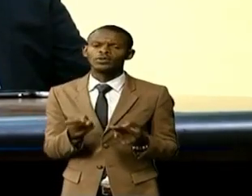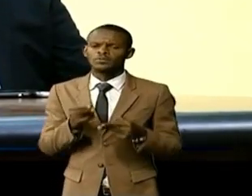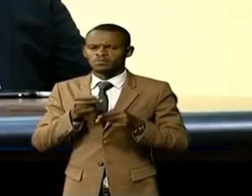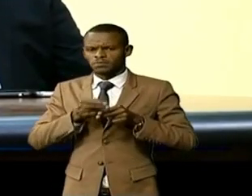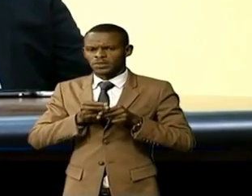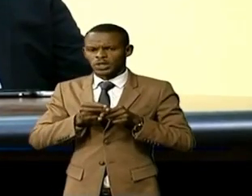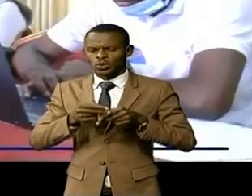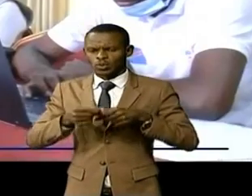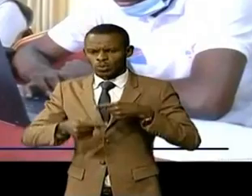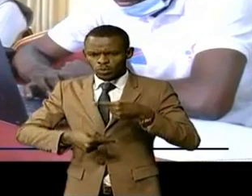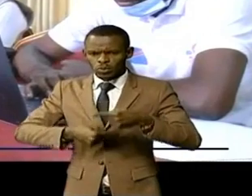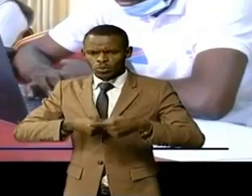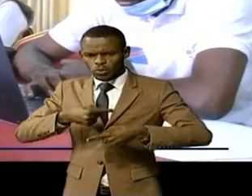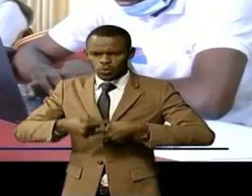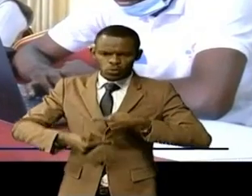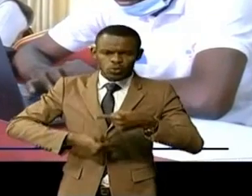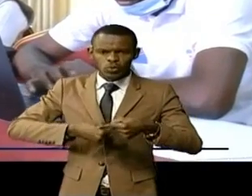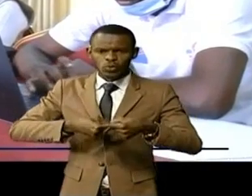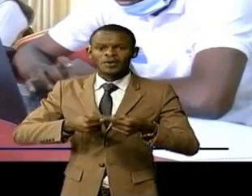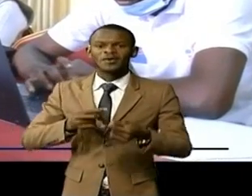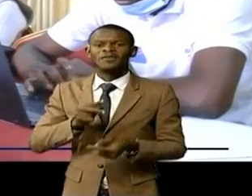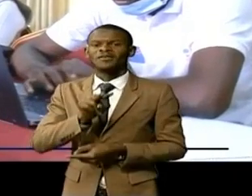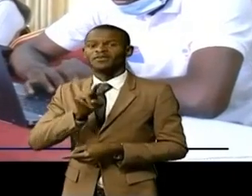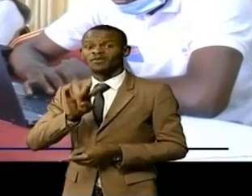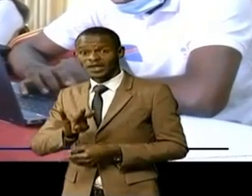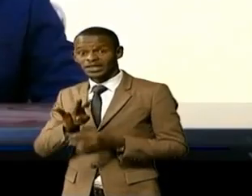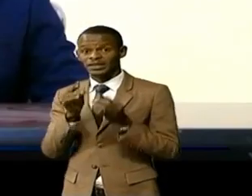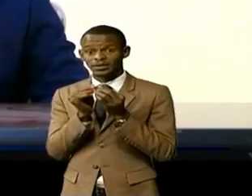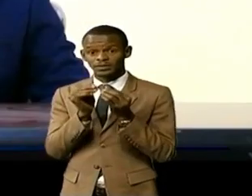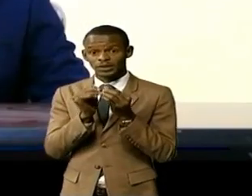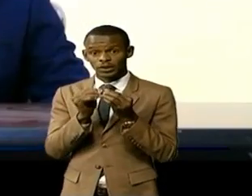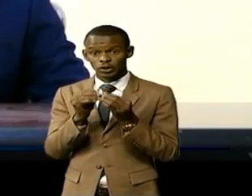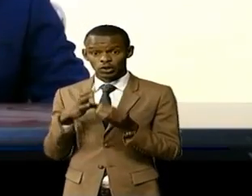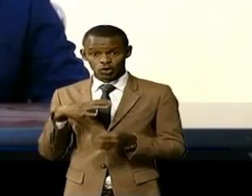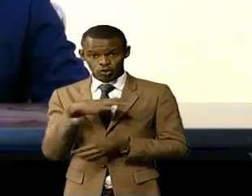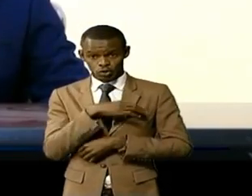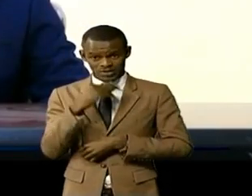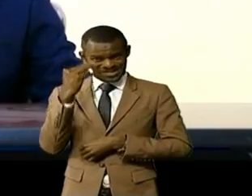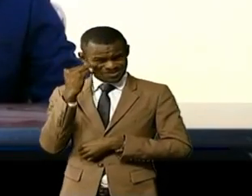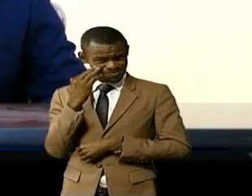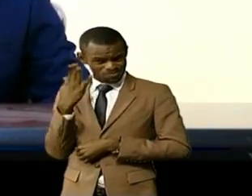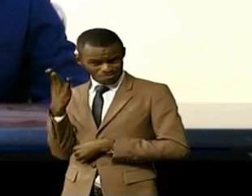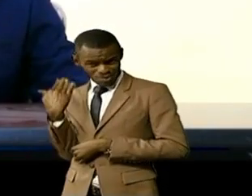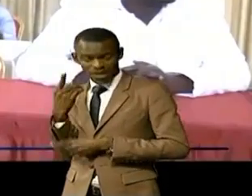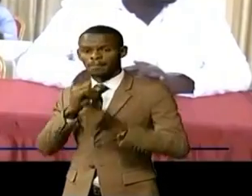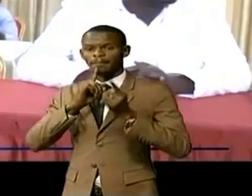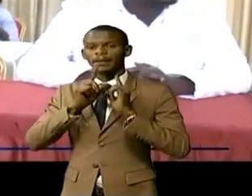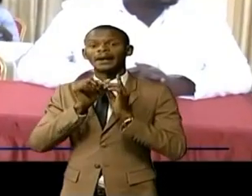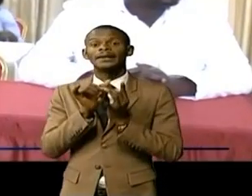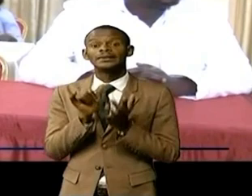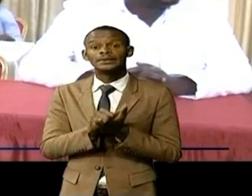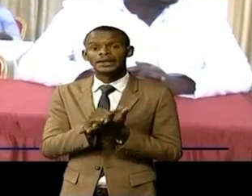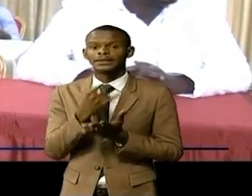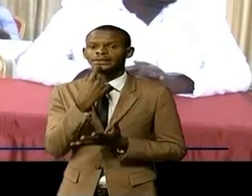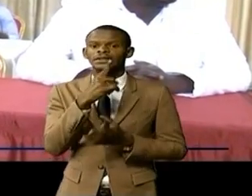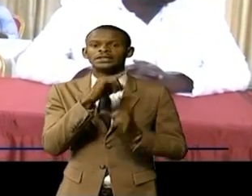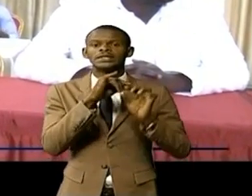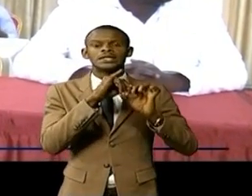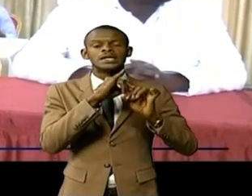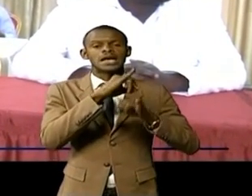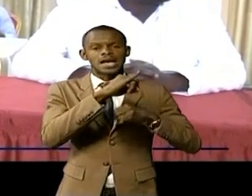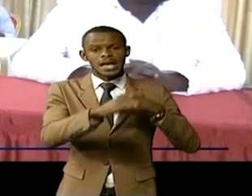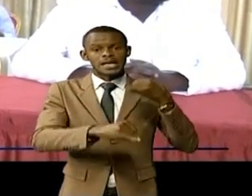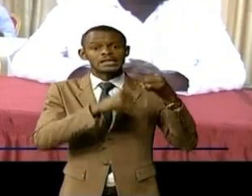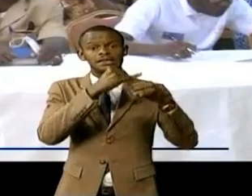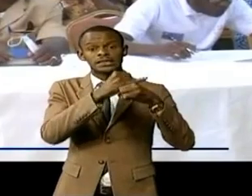La 27e réunion du Conseil des ministres y est revenue. L'Institut national des statistiques INES va ainsi s'occuper de